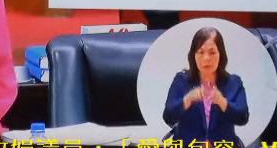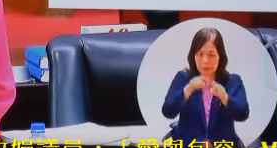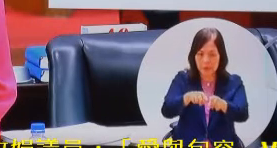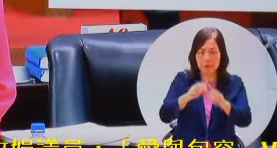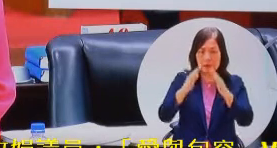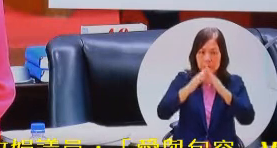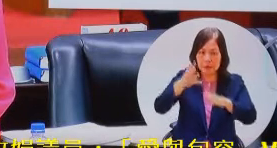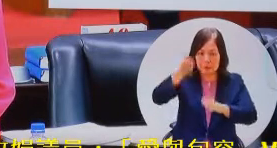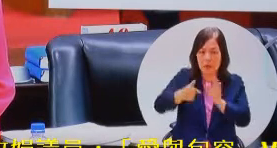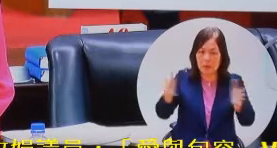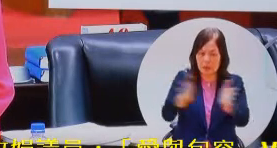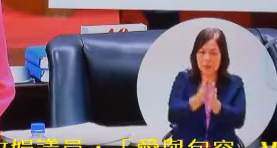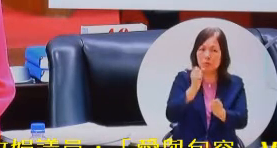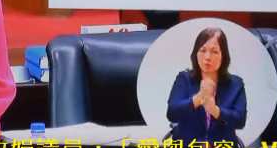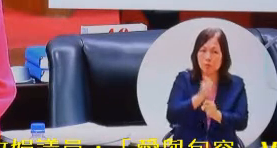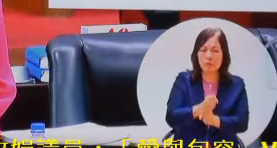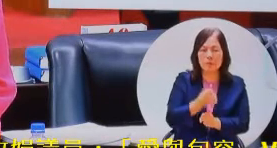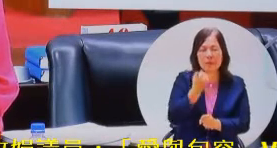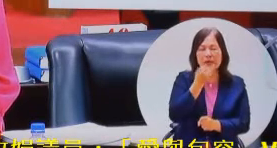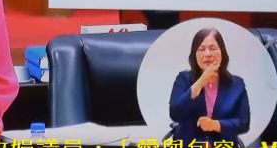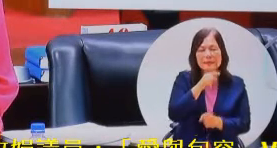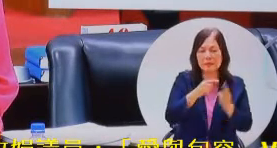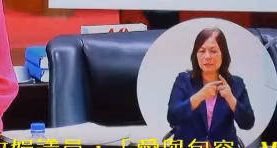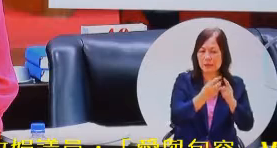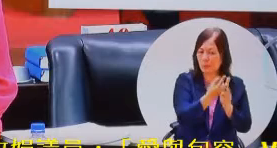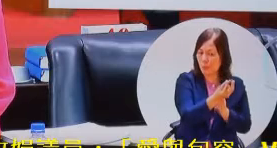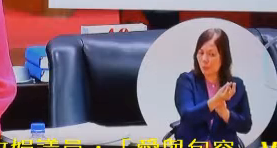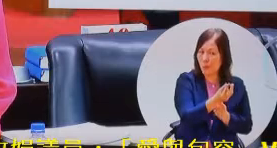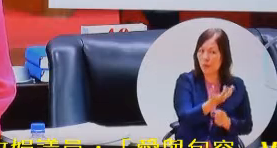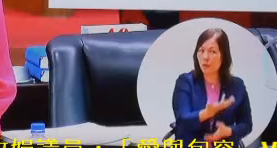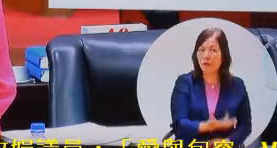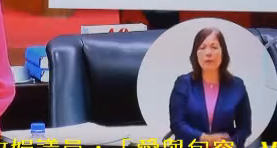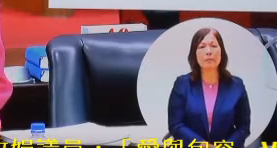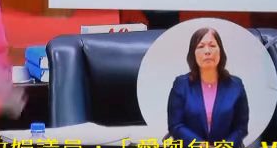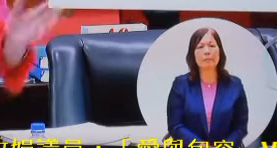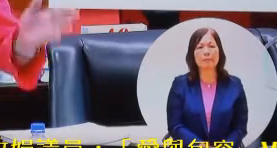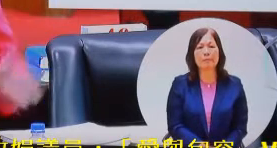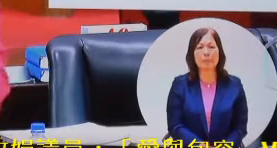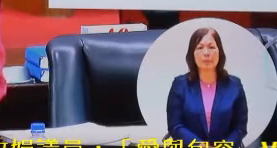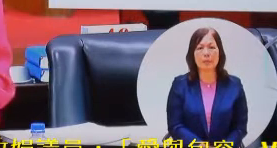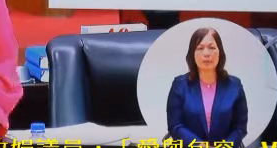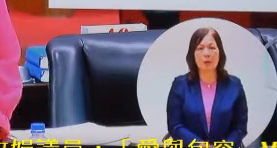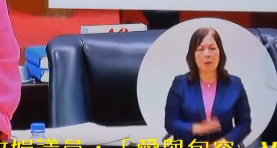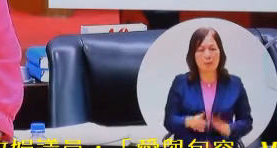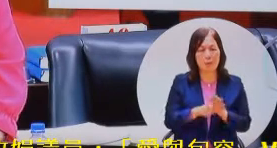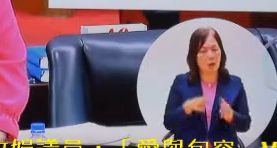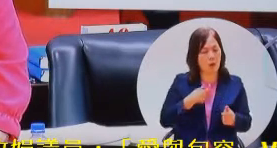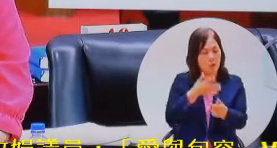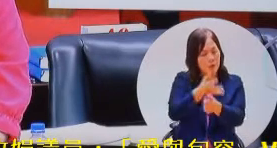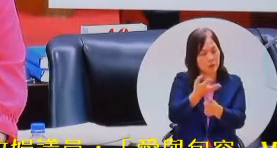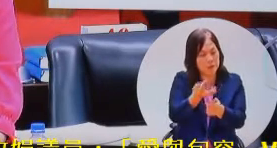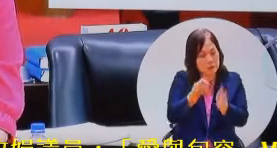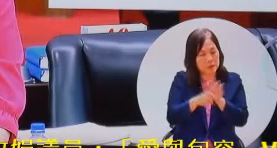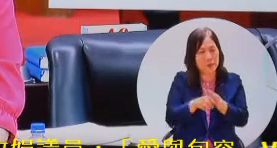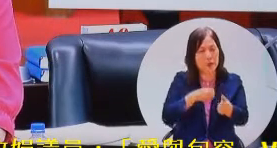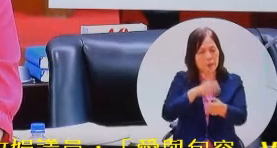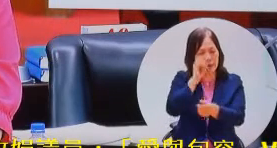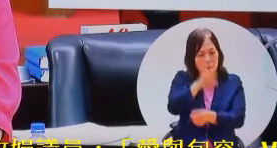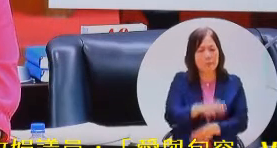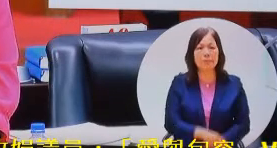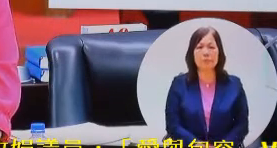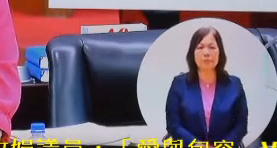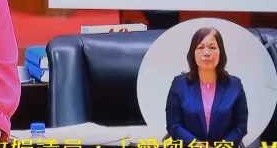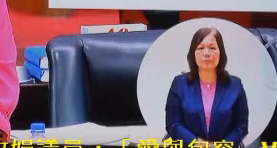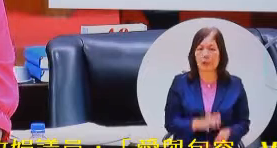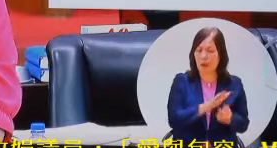拼，但是那极少数的人。所以不是啊，我在用我要从事的修炼专业经验，爱与